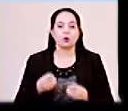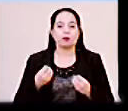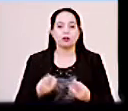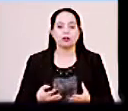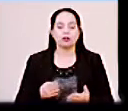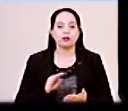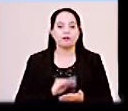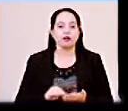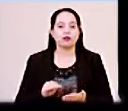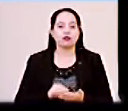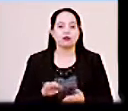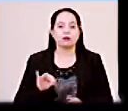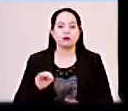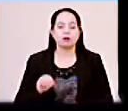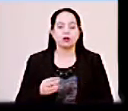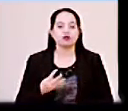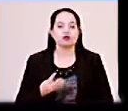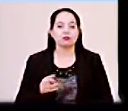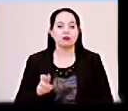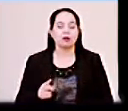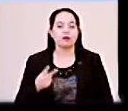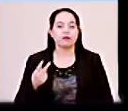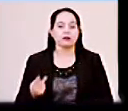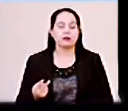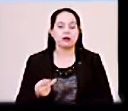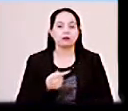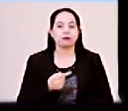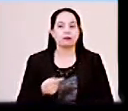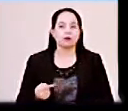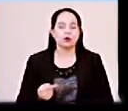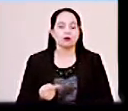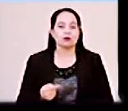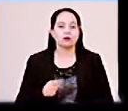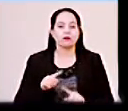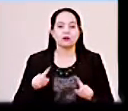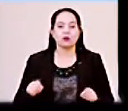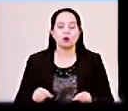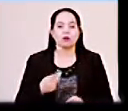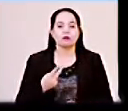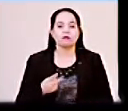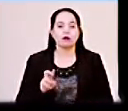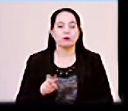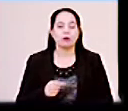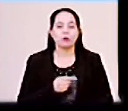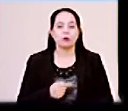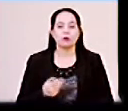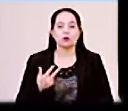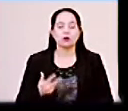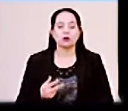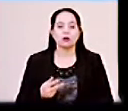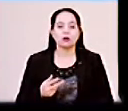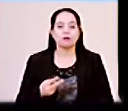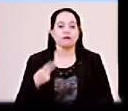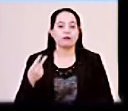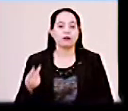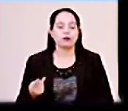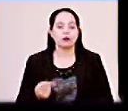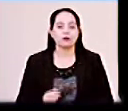Упростите выражение. 4b квадрат минус, в скобках, 2b минус 3 в